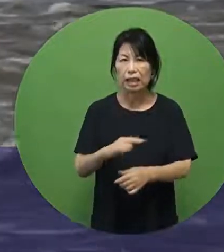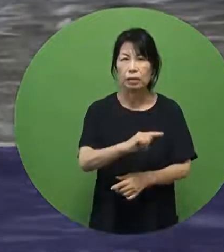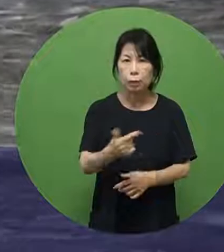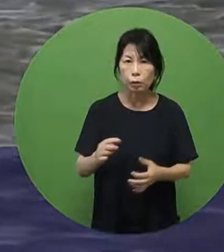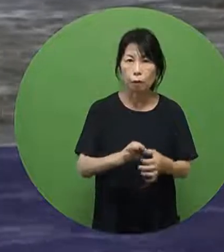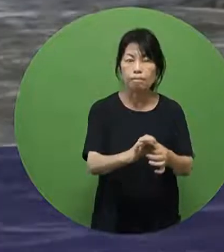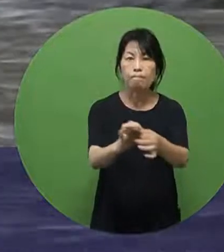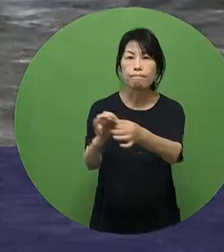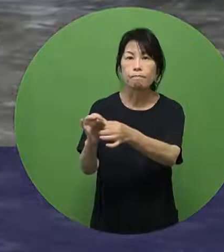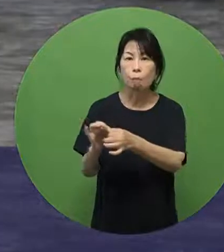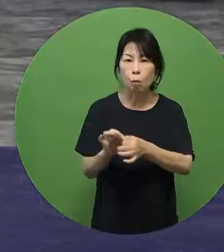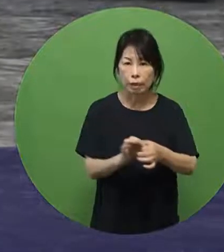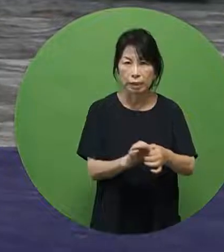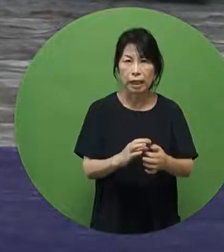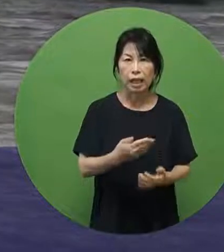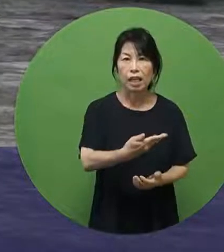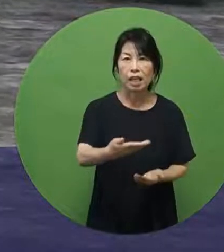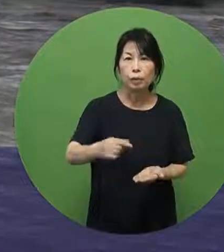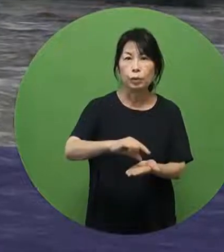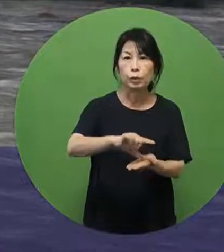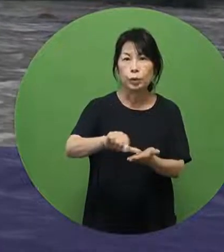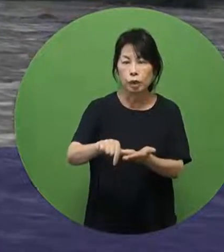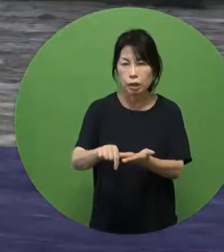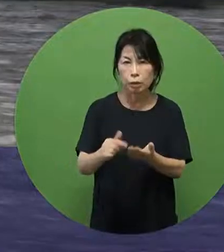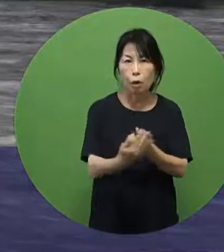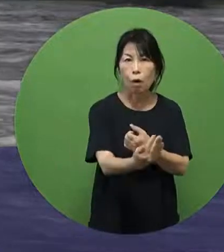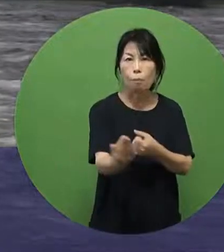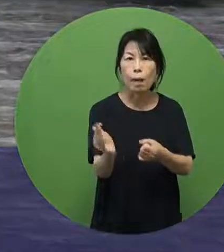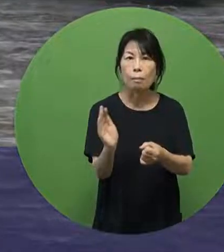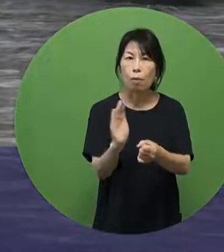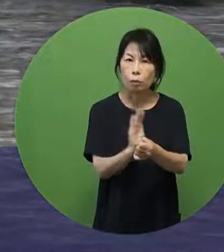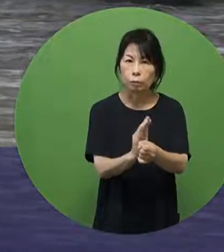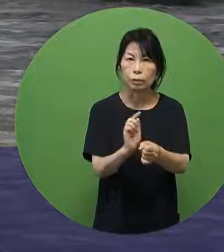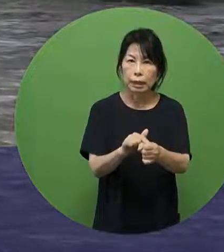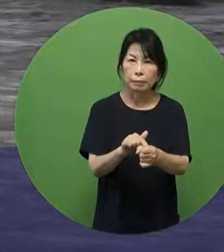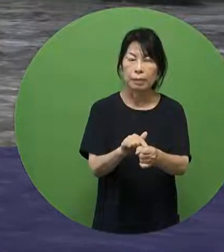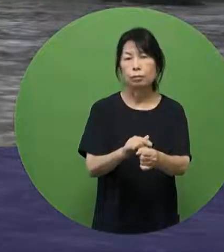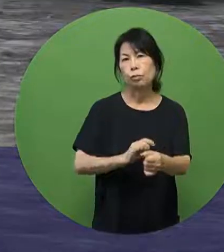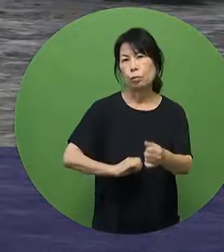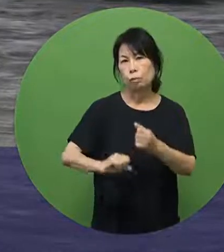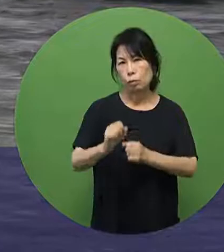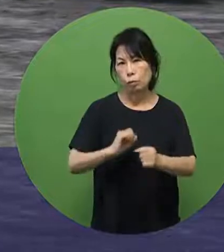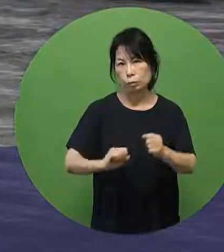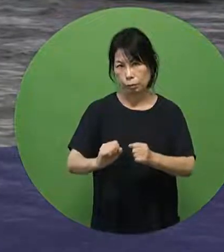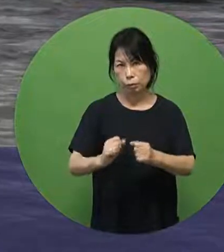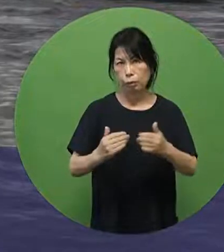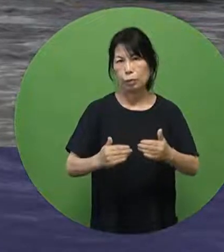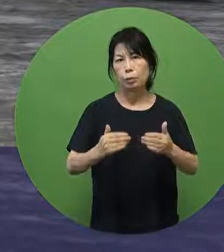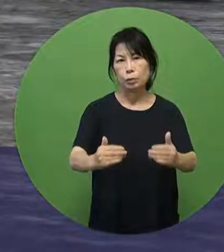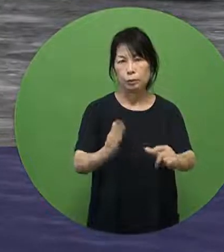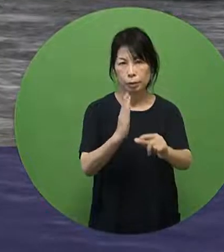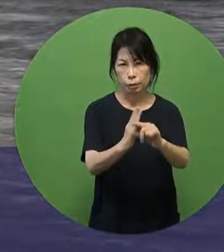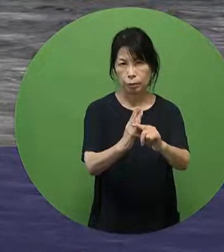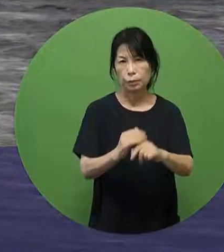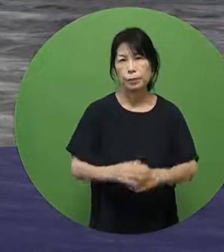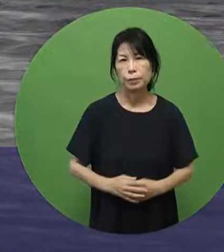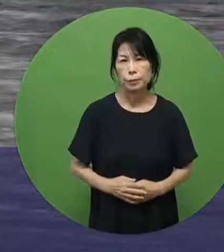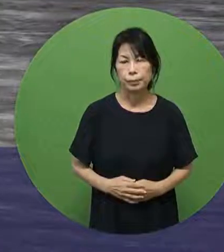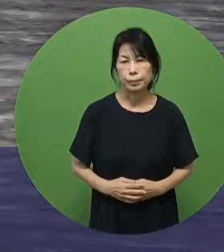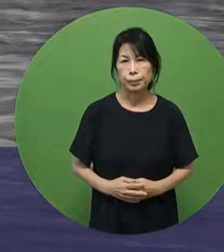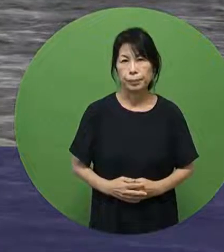が協働して流域全体で行う治水対策、流域治水プロジェクトを進めています